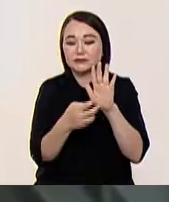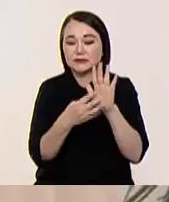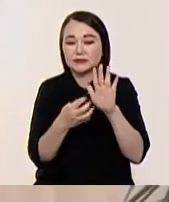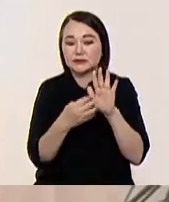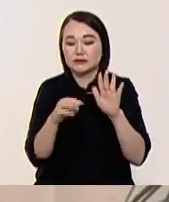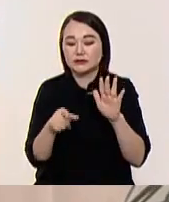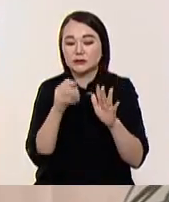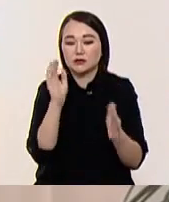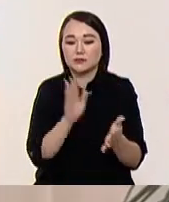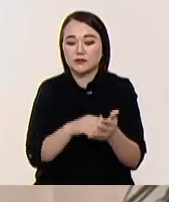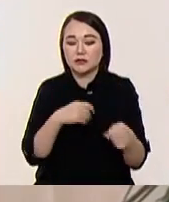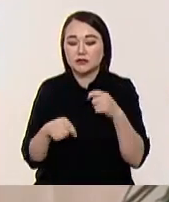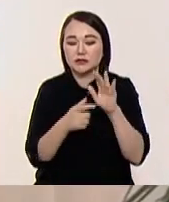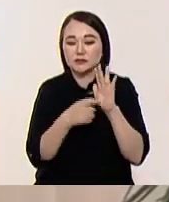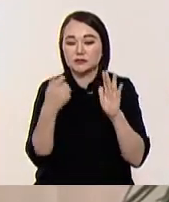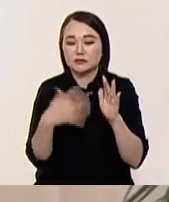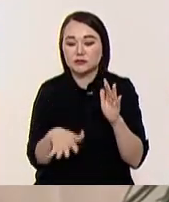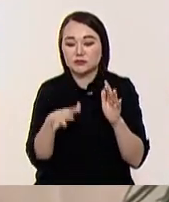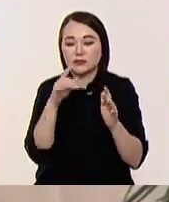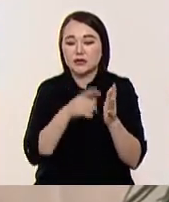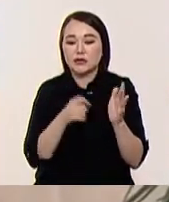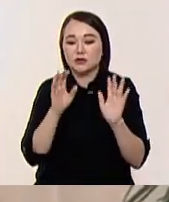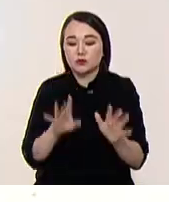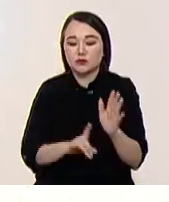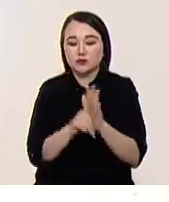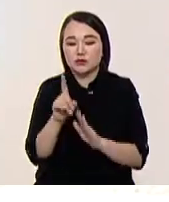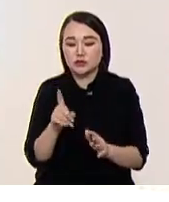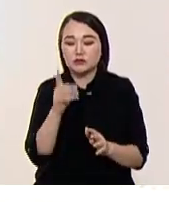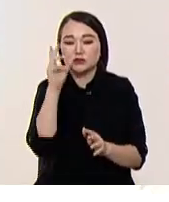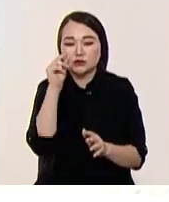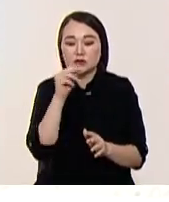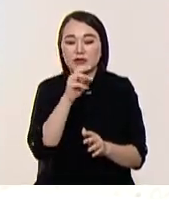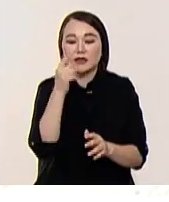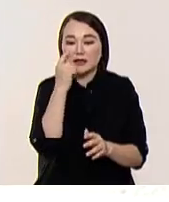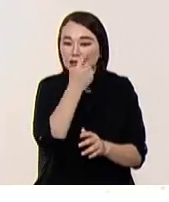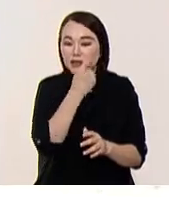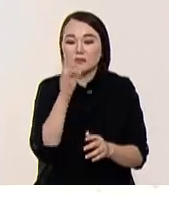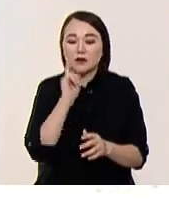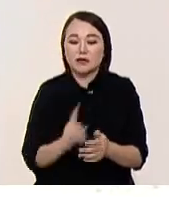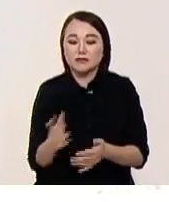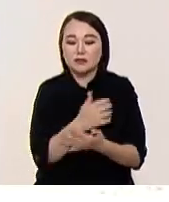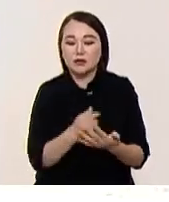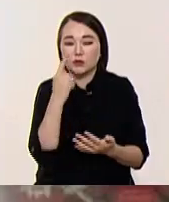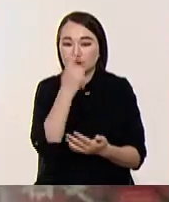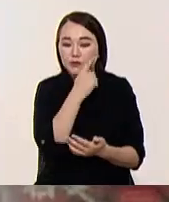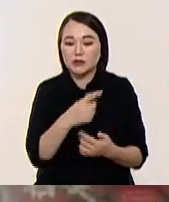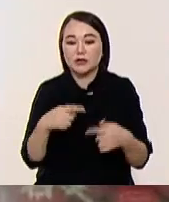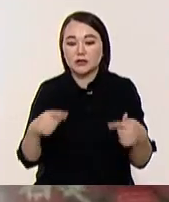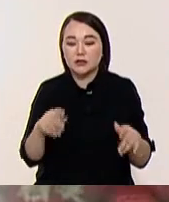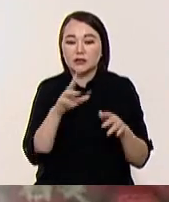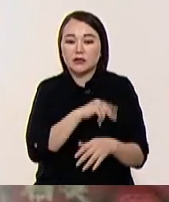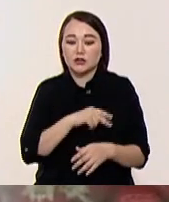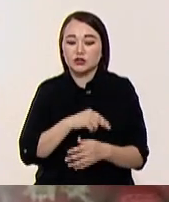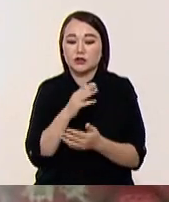тенге, на оптовом рынке 750. В Караганде только начался сезон ягод, пока собирают клубнику. У некоторых дачников